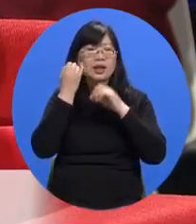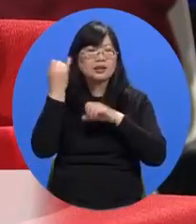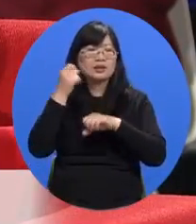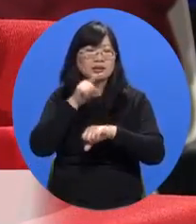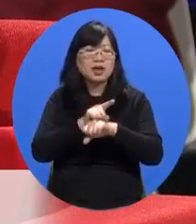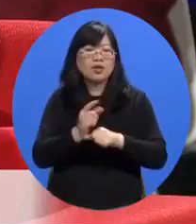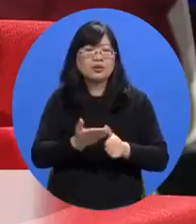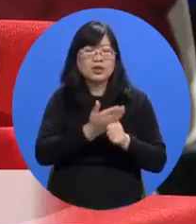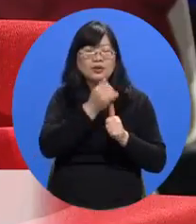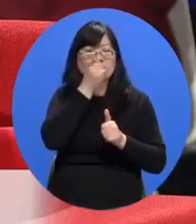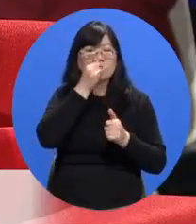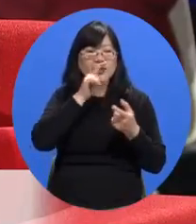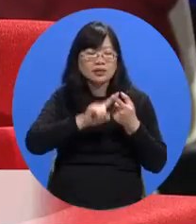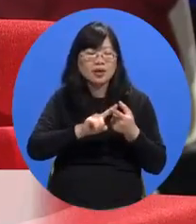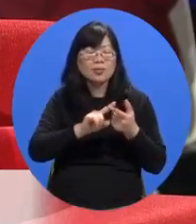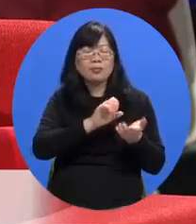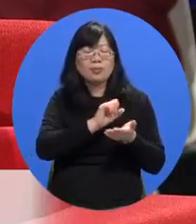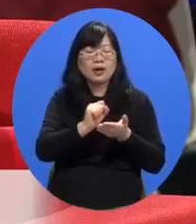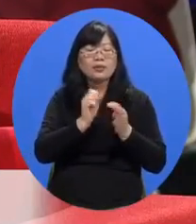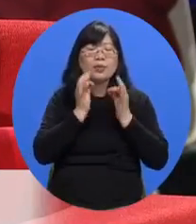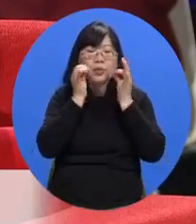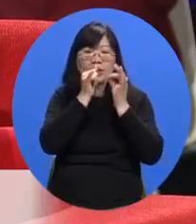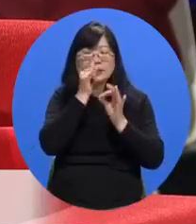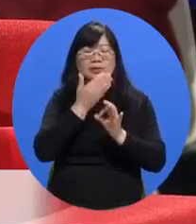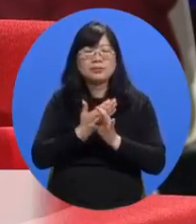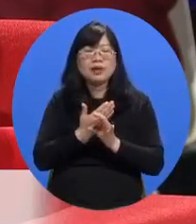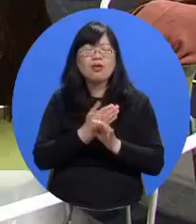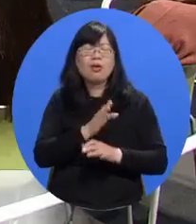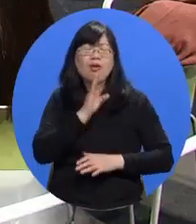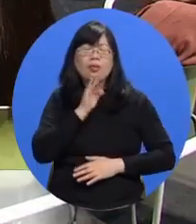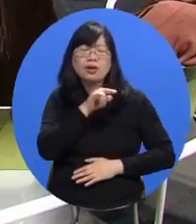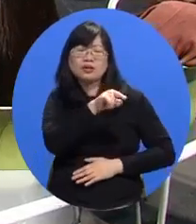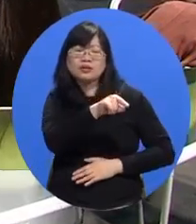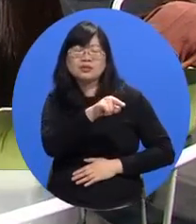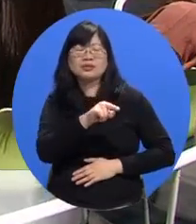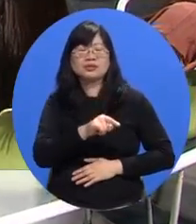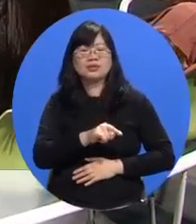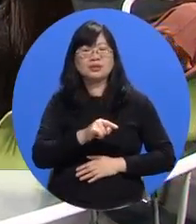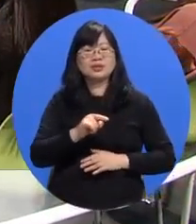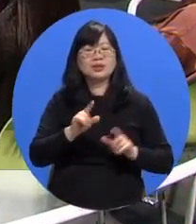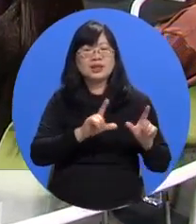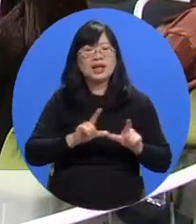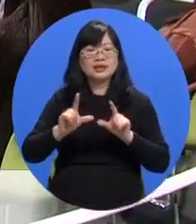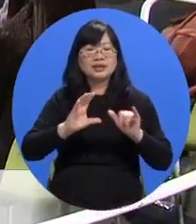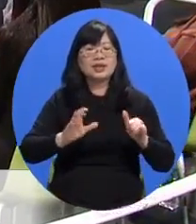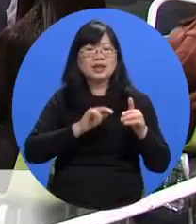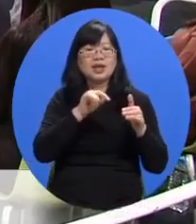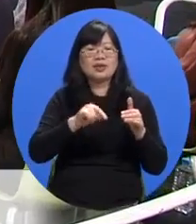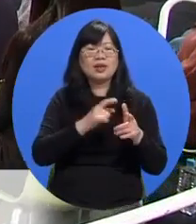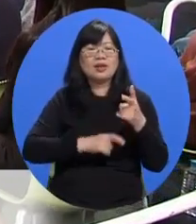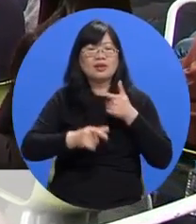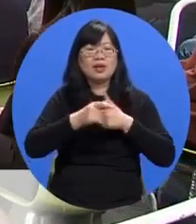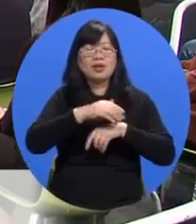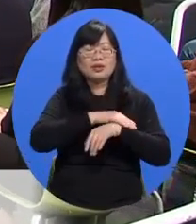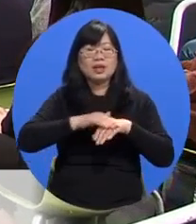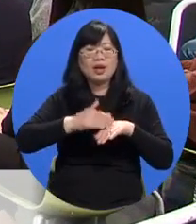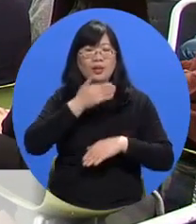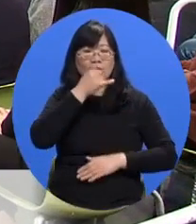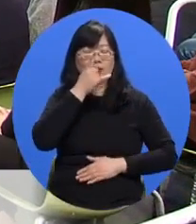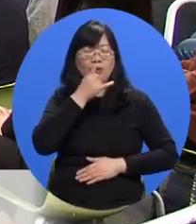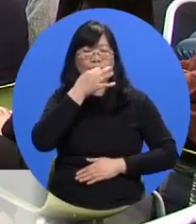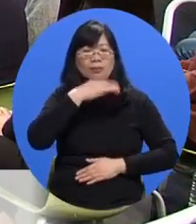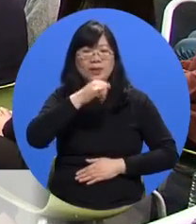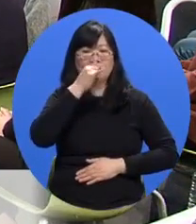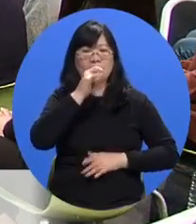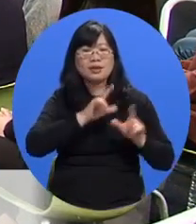있는 그대로의 아이들을 받아주려는 노력을 한다면 정말 그 아이들이 살아가는 세계에서는 훨씬 더 잘할 수 있고 의미 있는